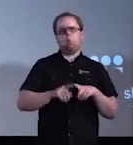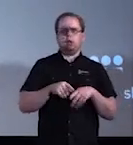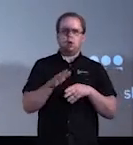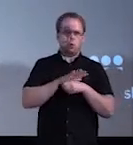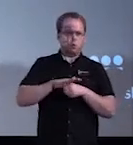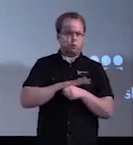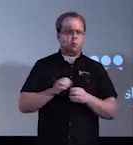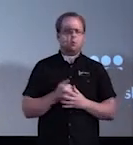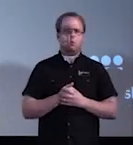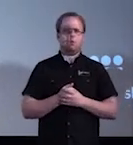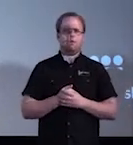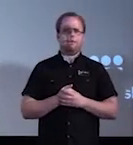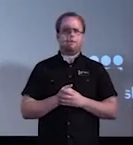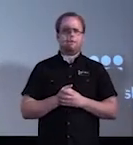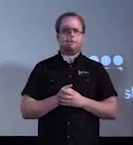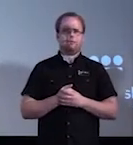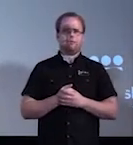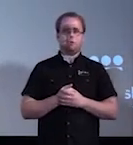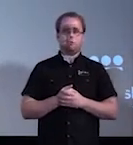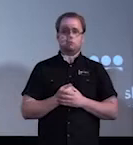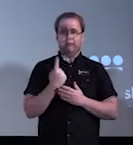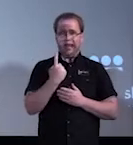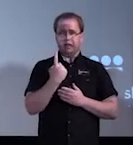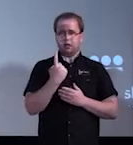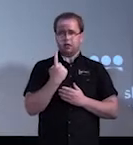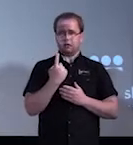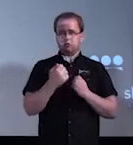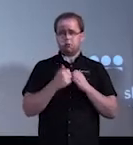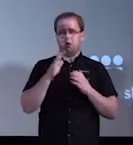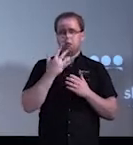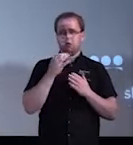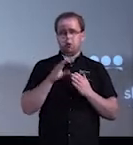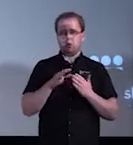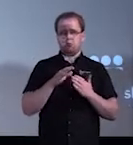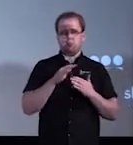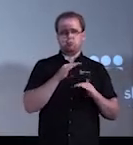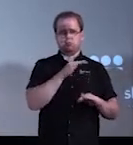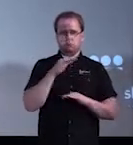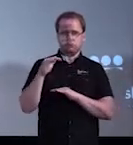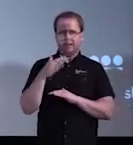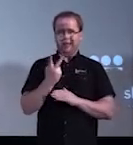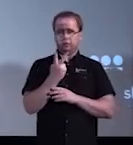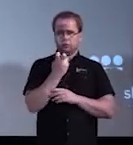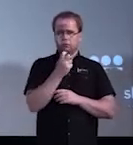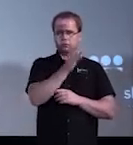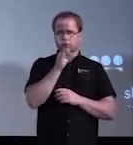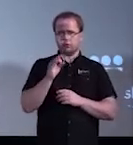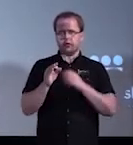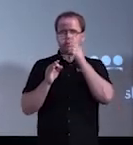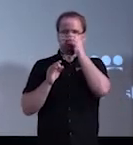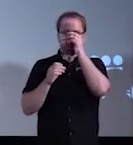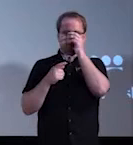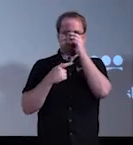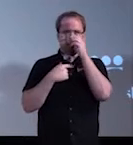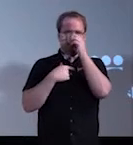Och det enda som man har pratat om är ju de här 20% som visserligen gör av